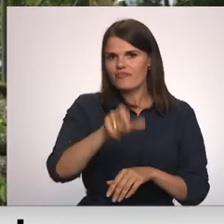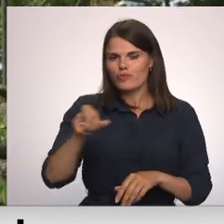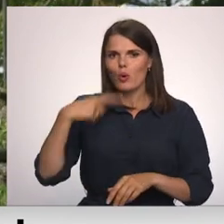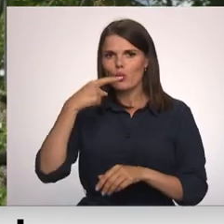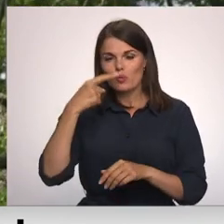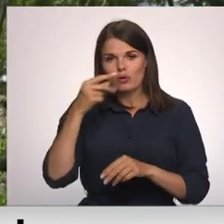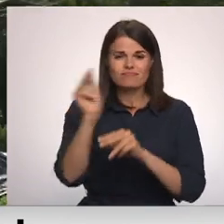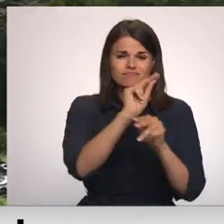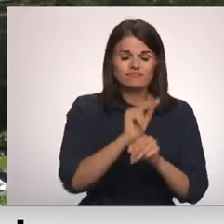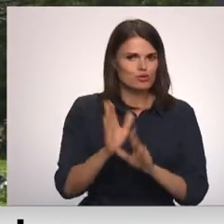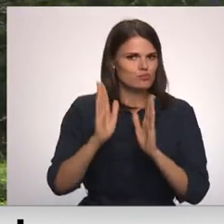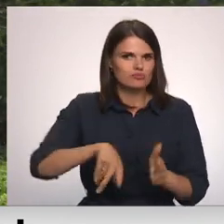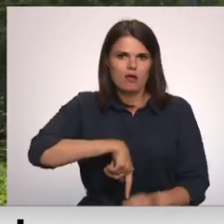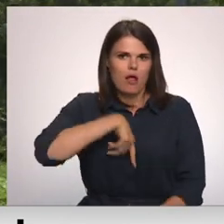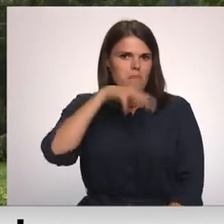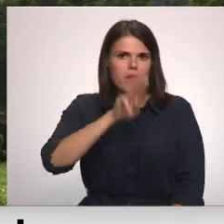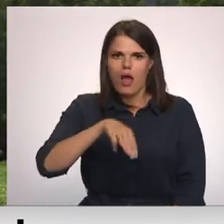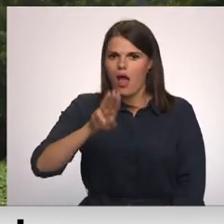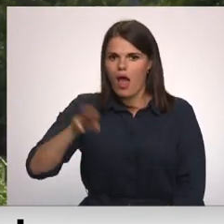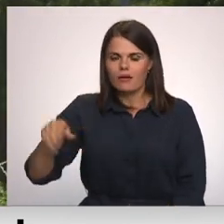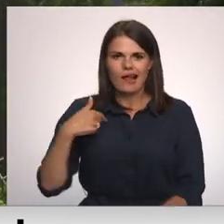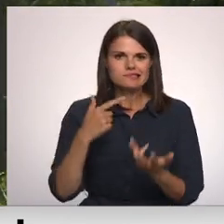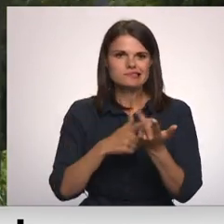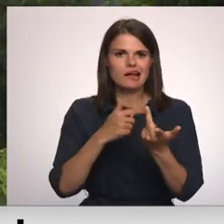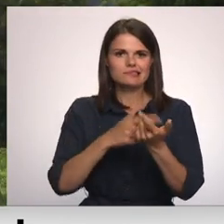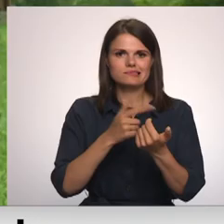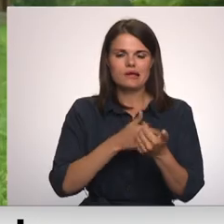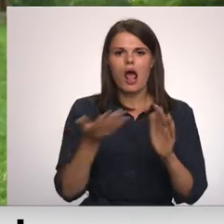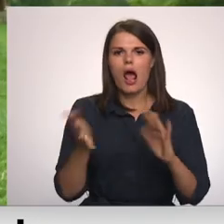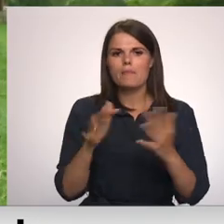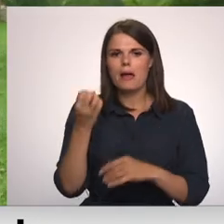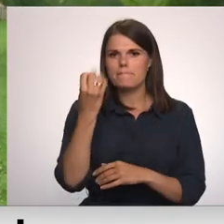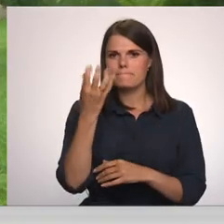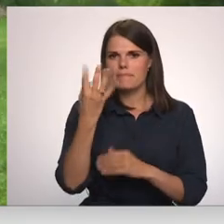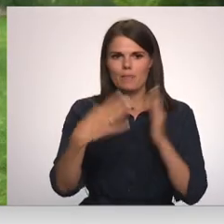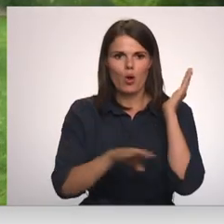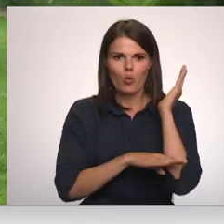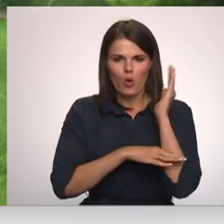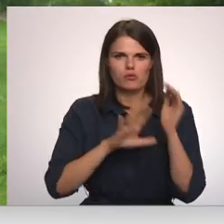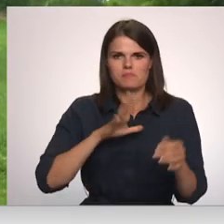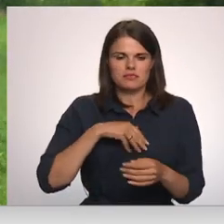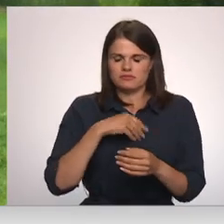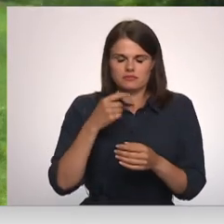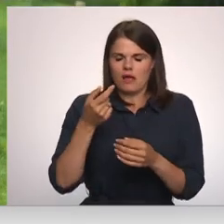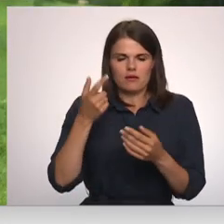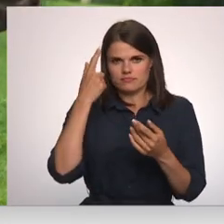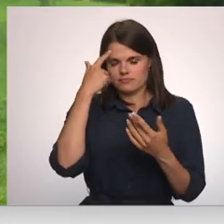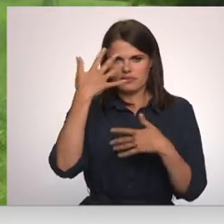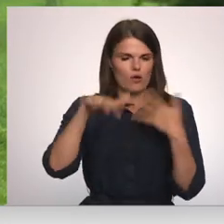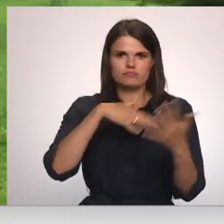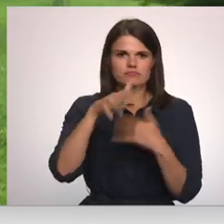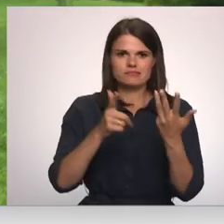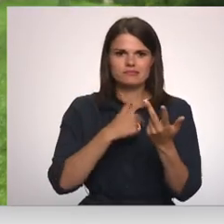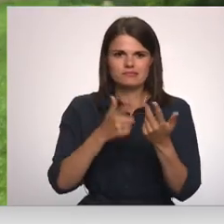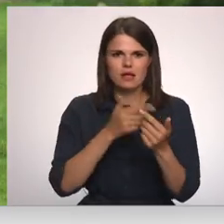prasīs mēnešus. Saskaitīju 15 kokus. Apmēram, ja? Un tālāk man nojuka, es vēl neesmu ritīgs.